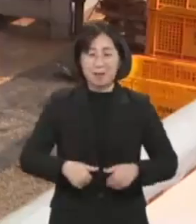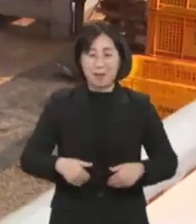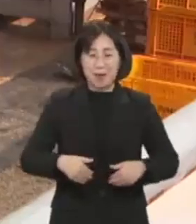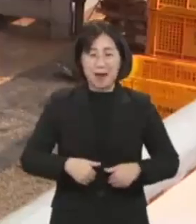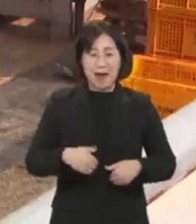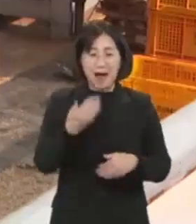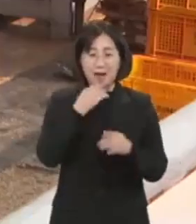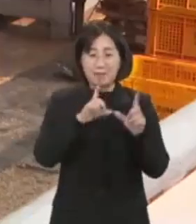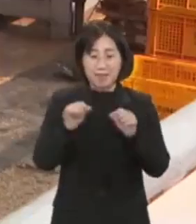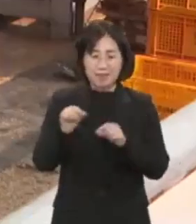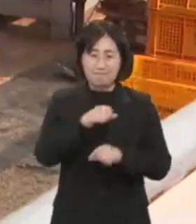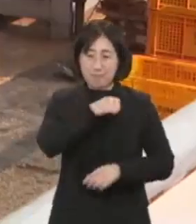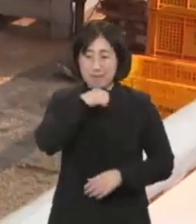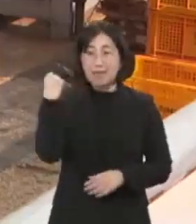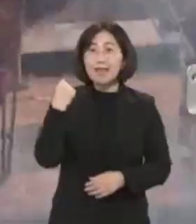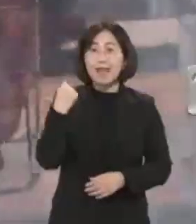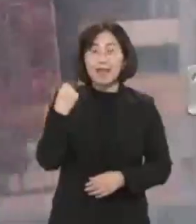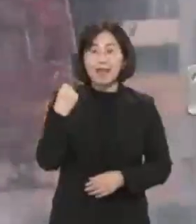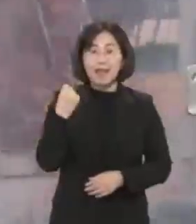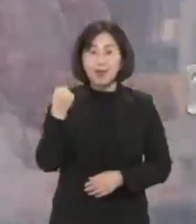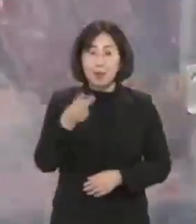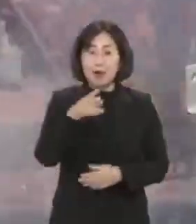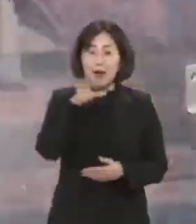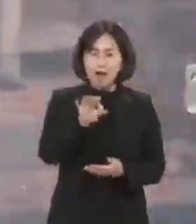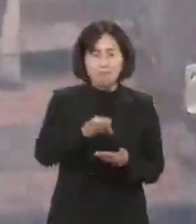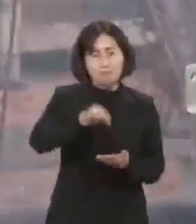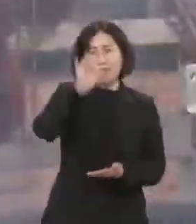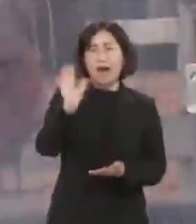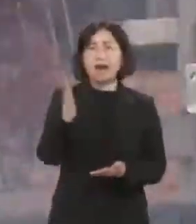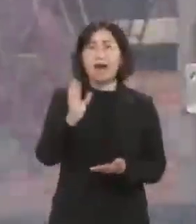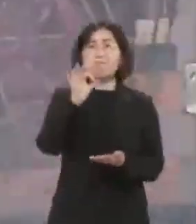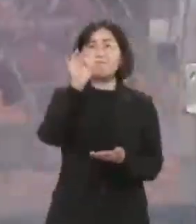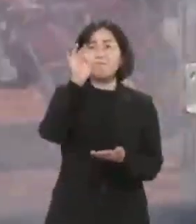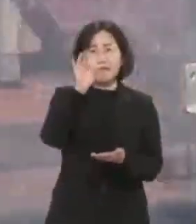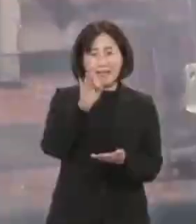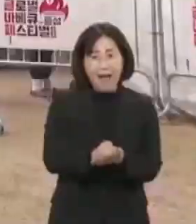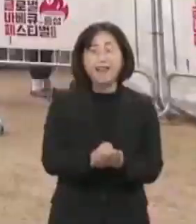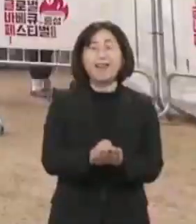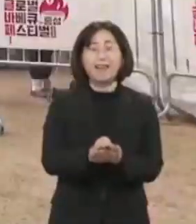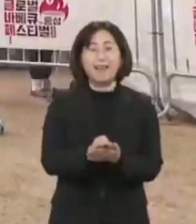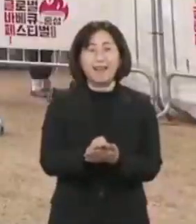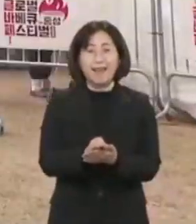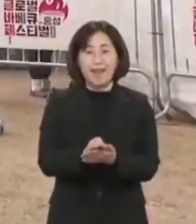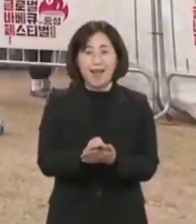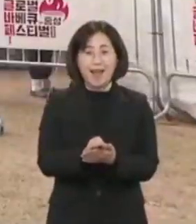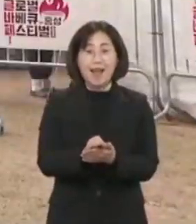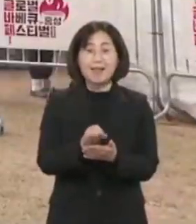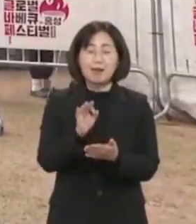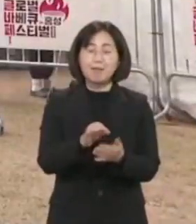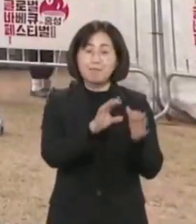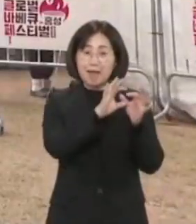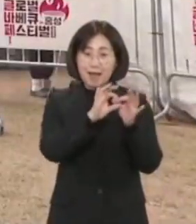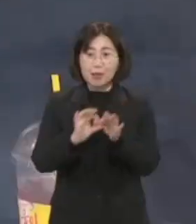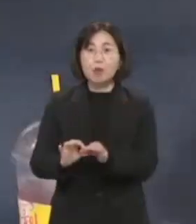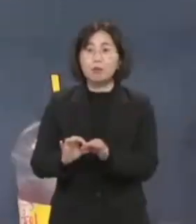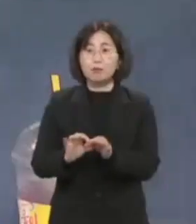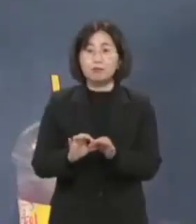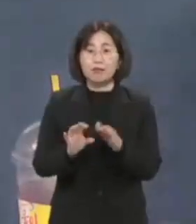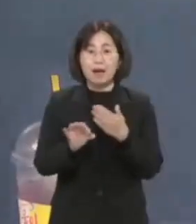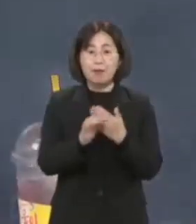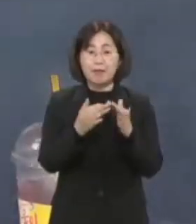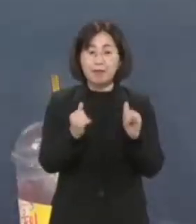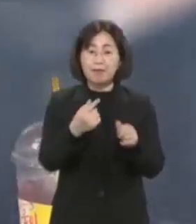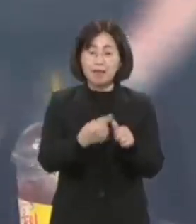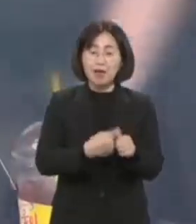수준은 그대로 유지하면서 가격은 정말로 경쟁력 있는 가격을 책정해서 지금도 계속 그렇게 해 주시니까